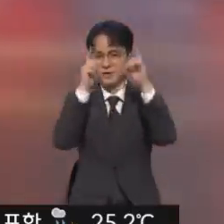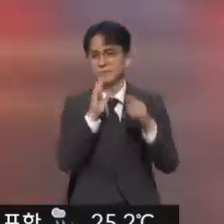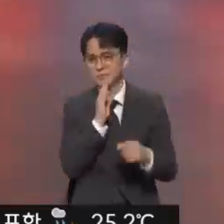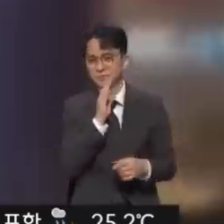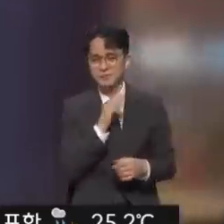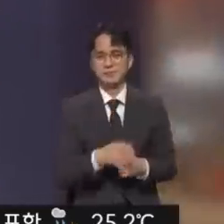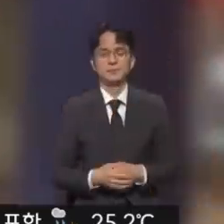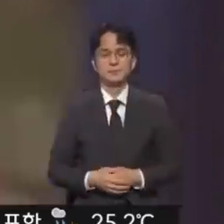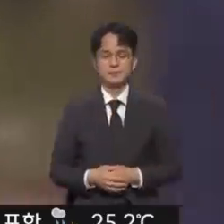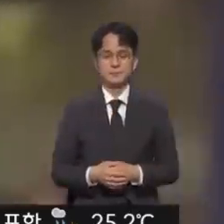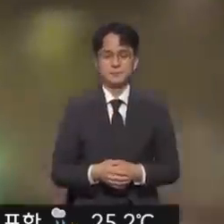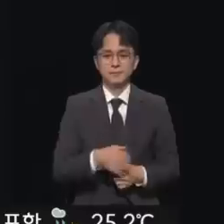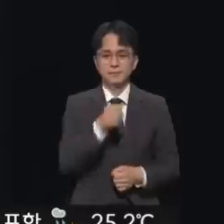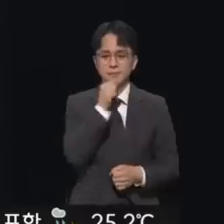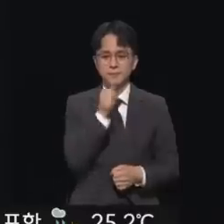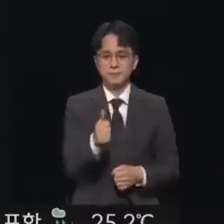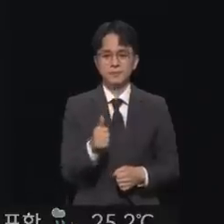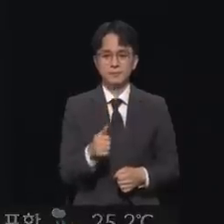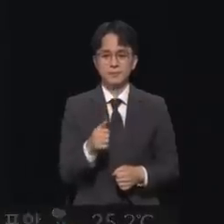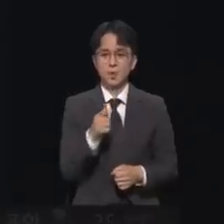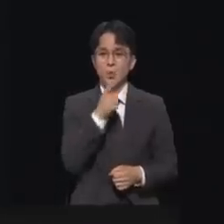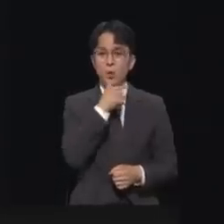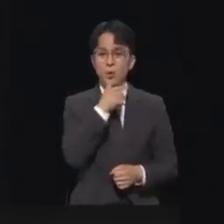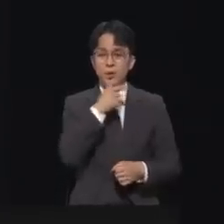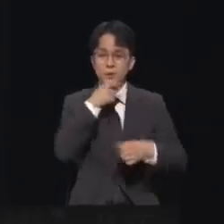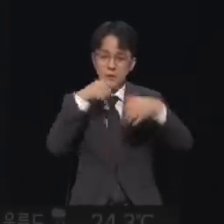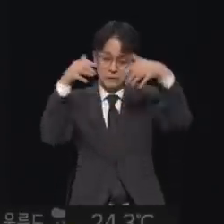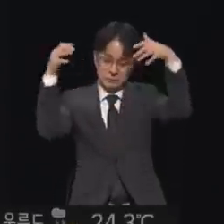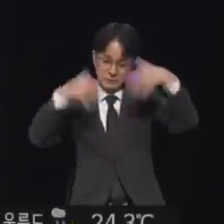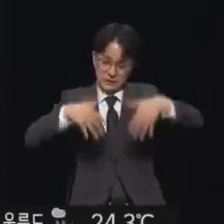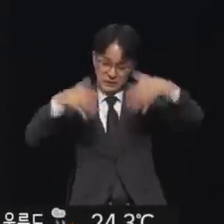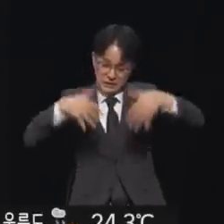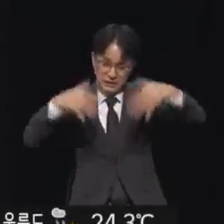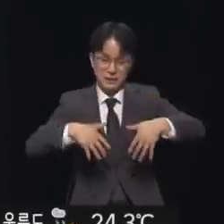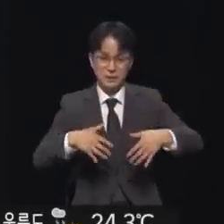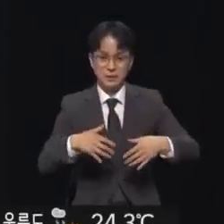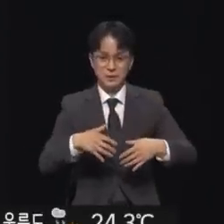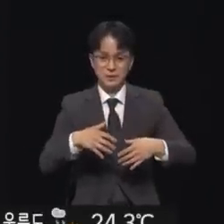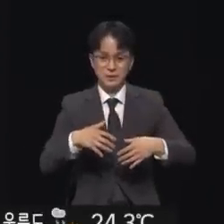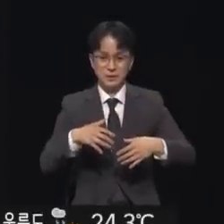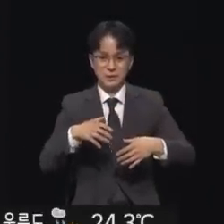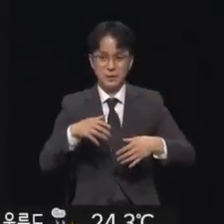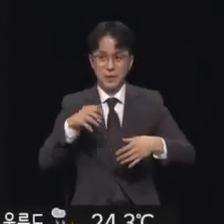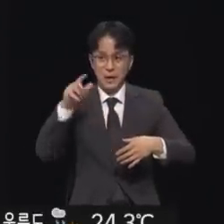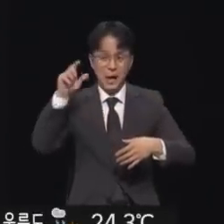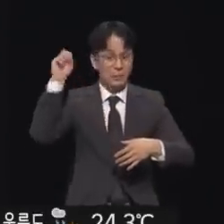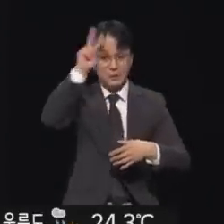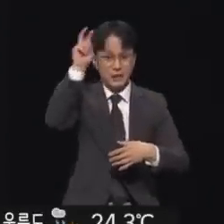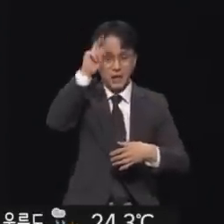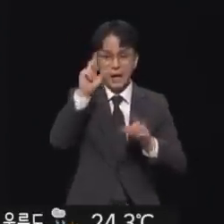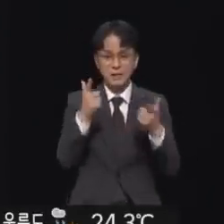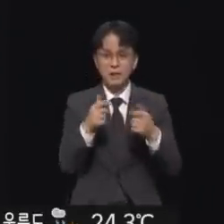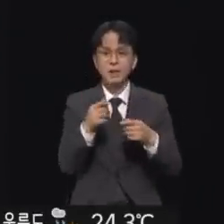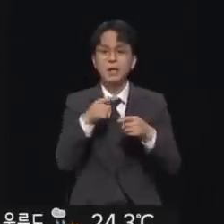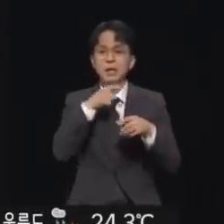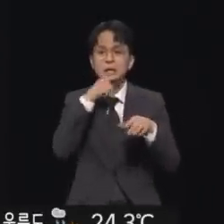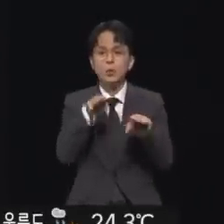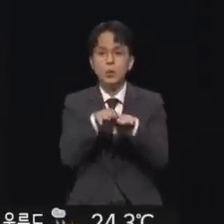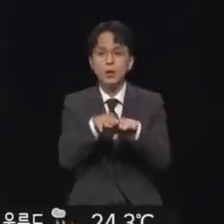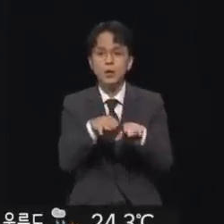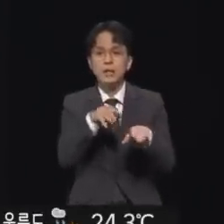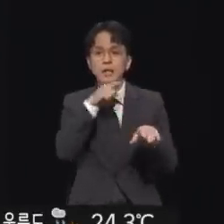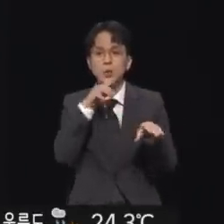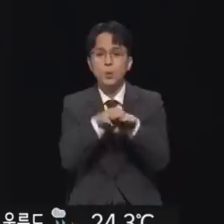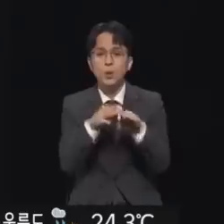주 초부터 대리인 폭우가 그냥 갑자기 된 게 아니거든요 그래서 주말에도 보면 주말에 해소 방송뉴스 틀에서 다 일본어를